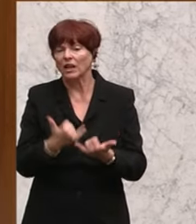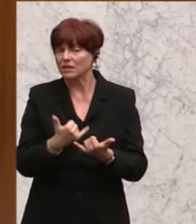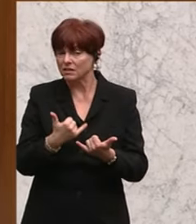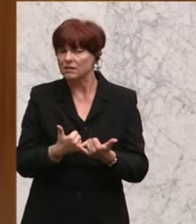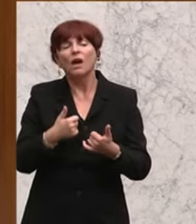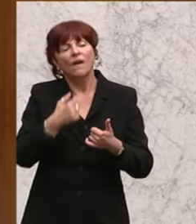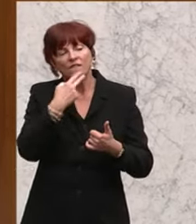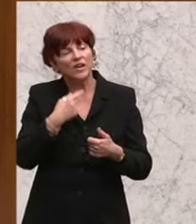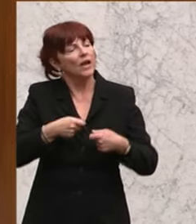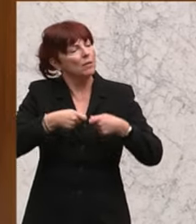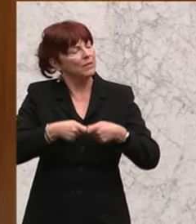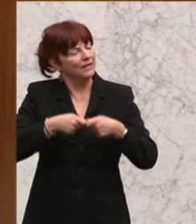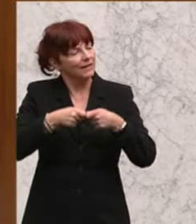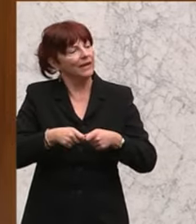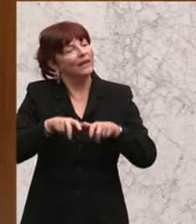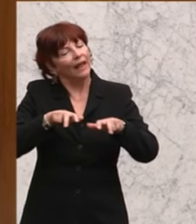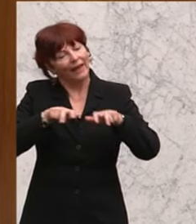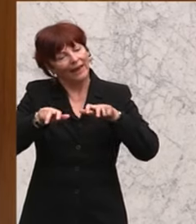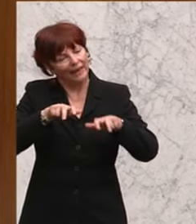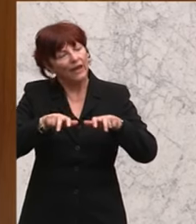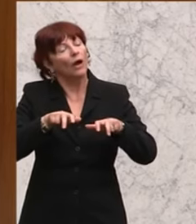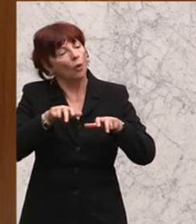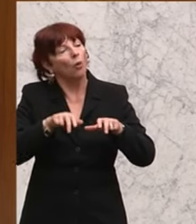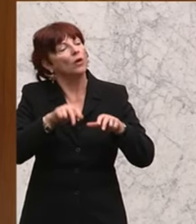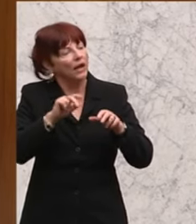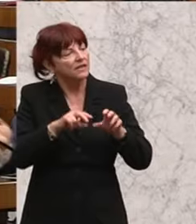Arbeit für unser Land zu bedanken.